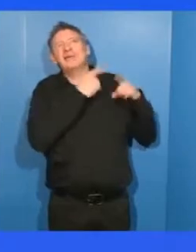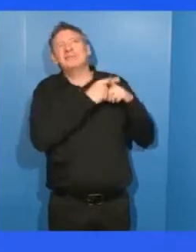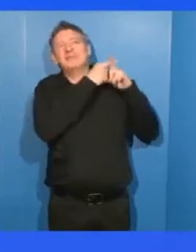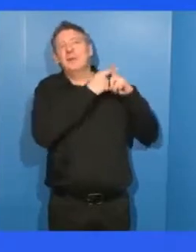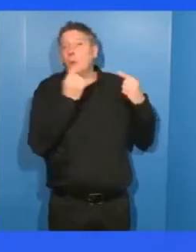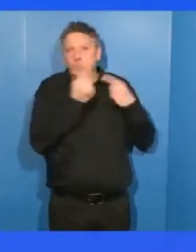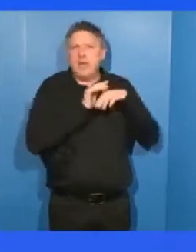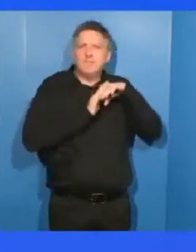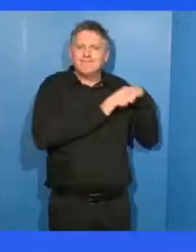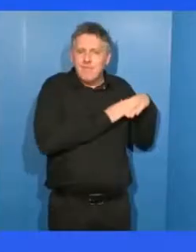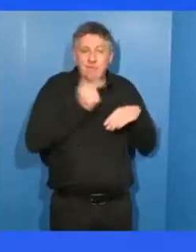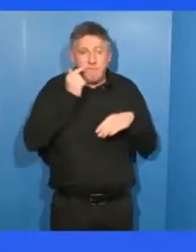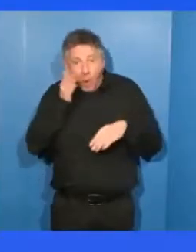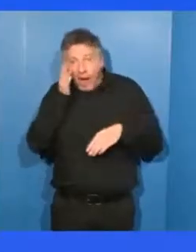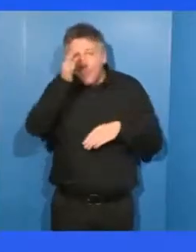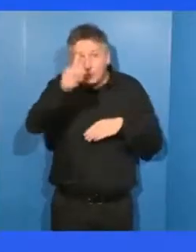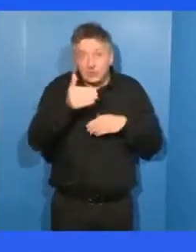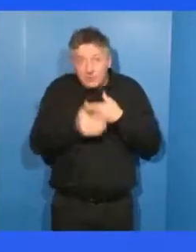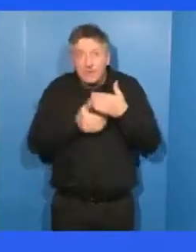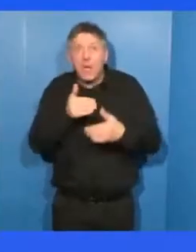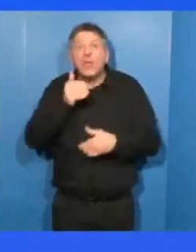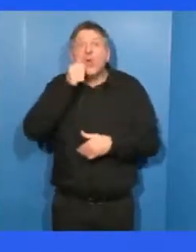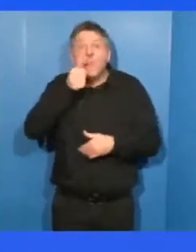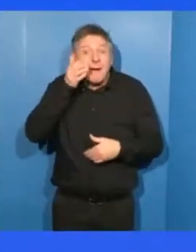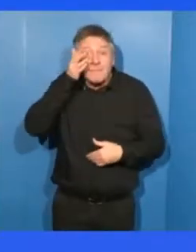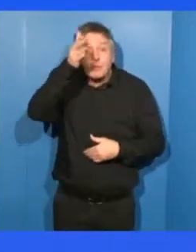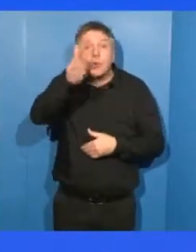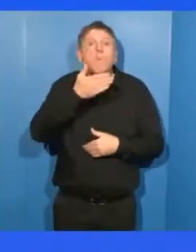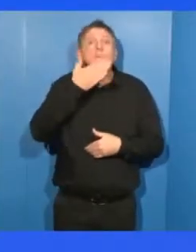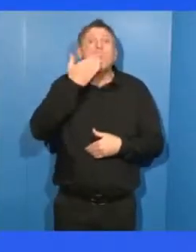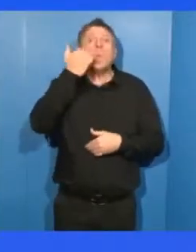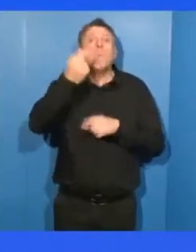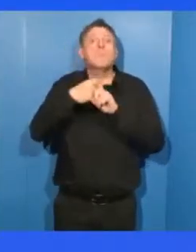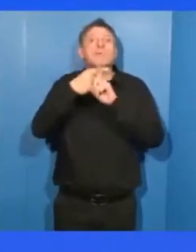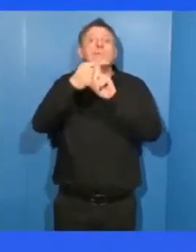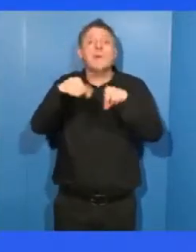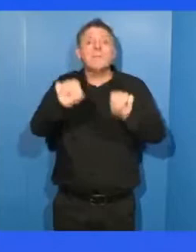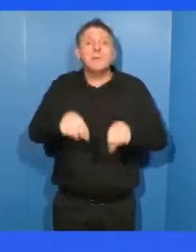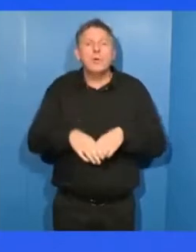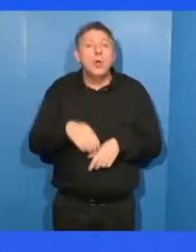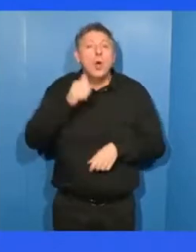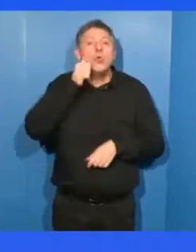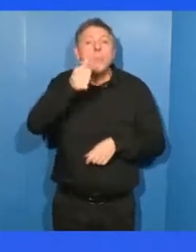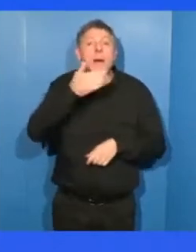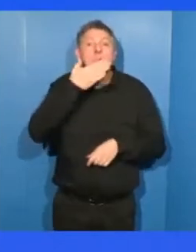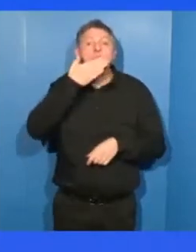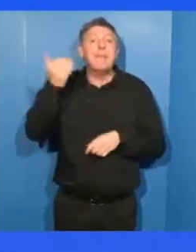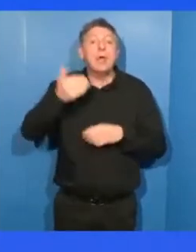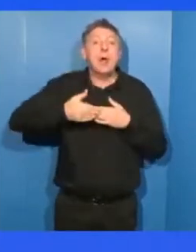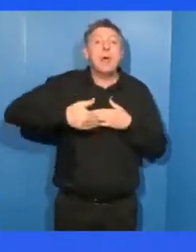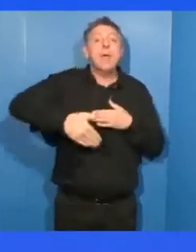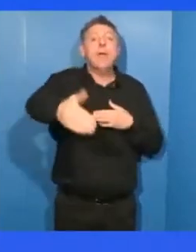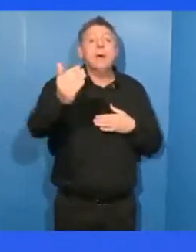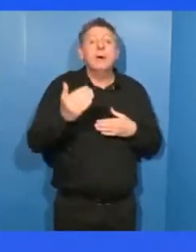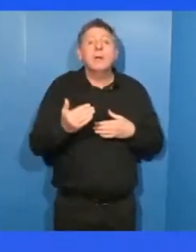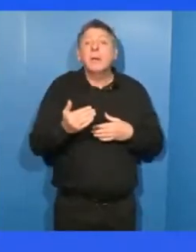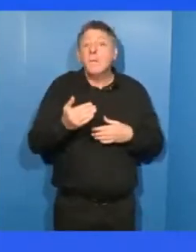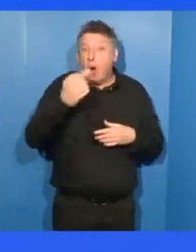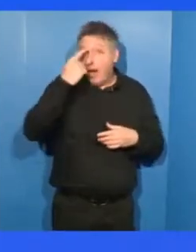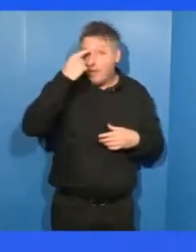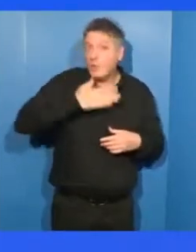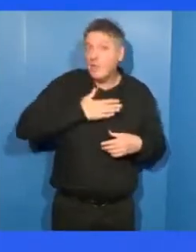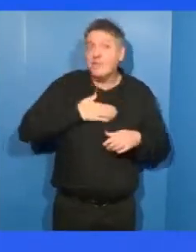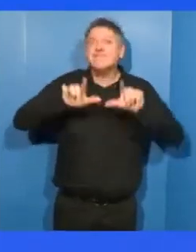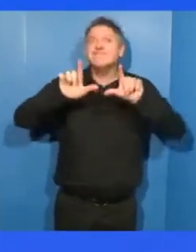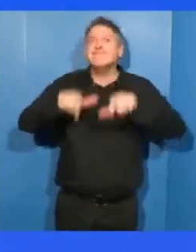avancer. Avancer en nous disant que ça sera mieux demain. Parce que ce demain meilleur, je crois vraiment qu'il est